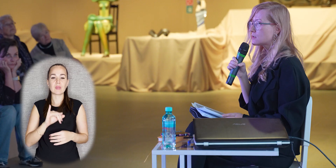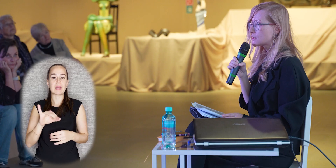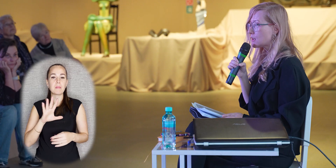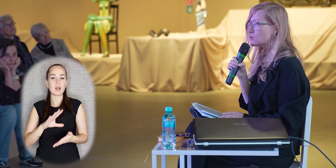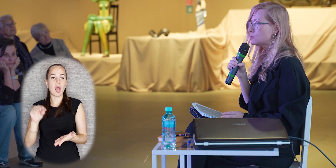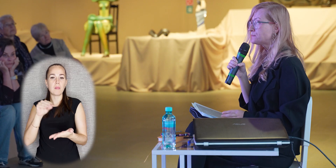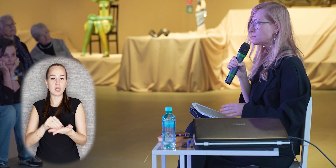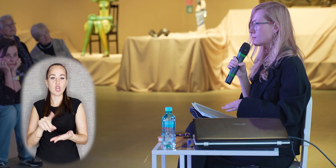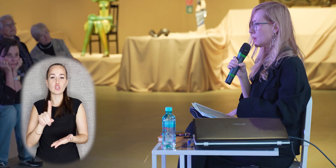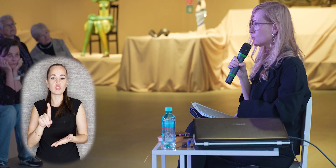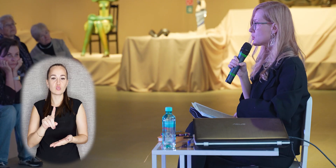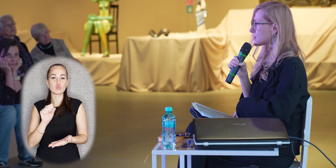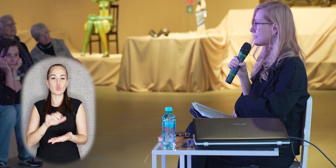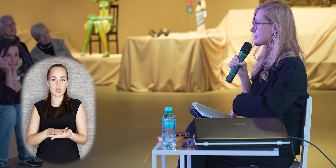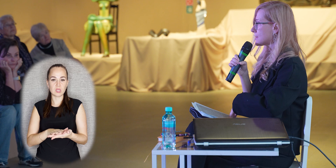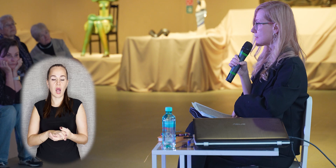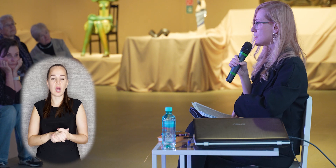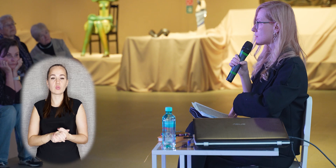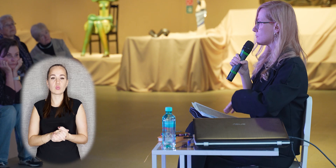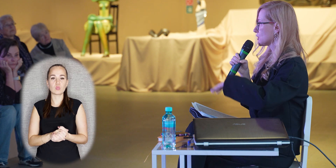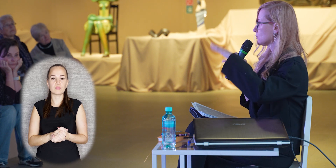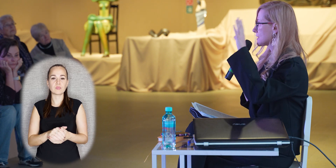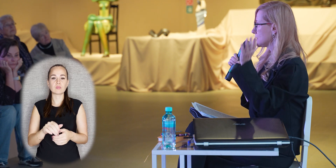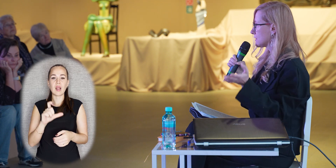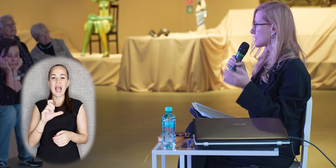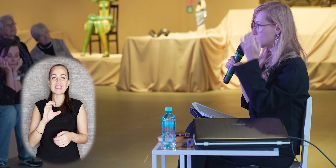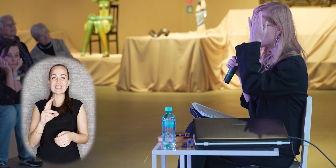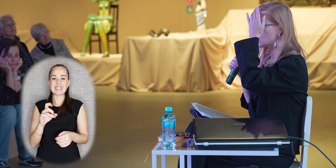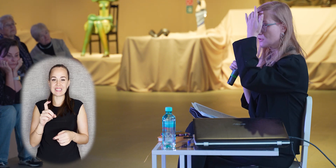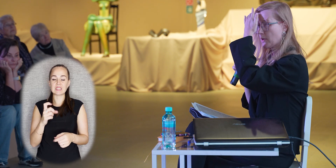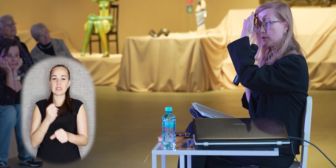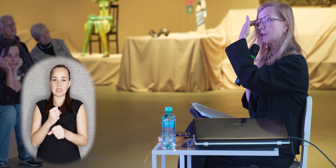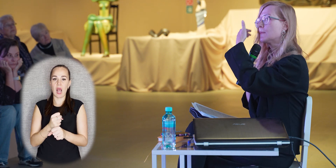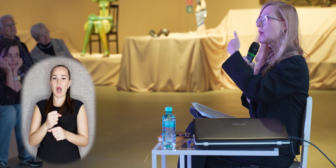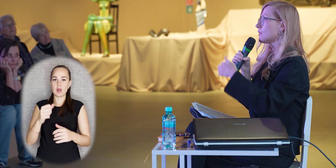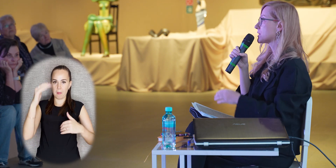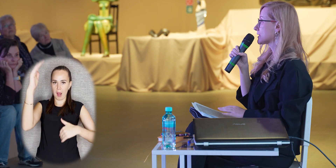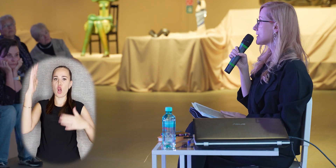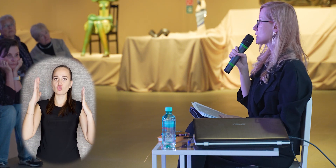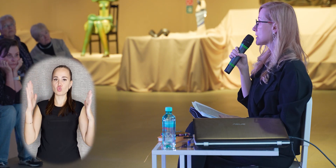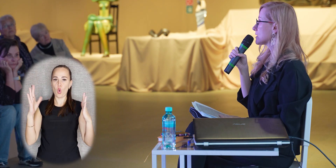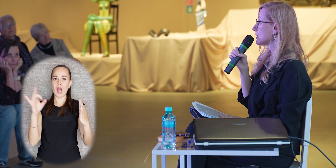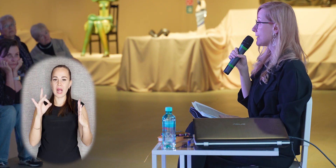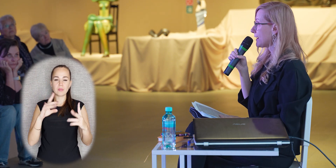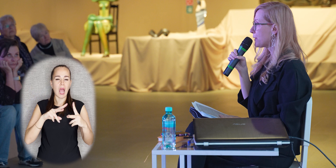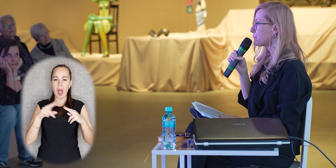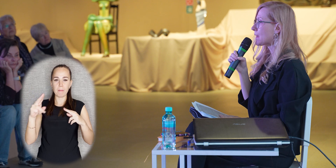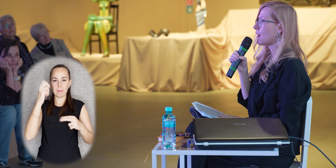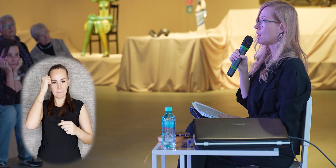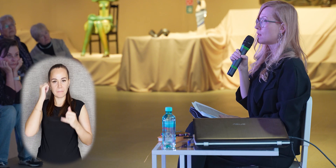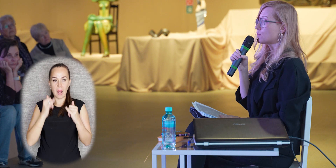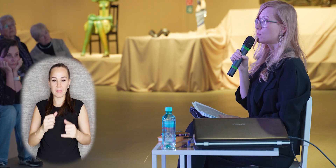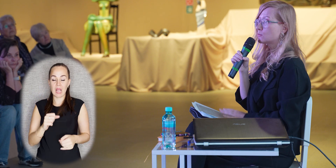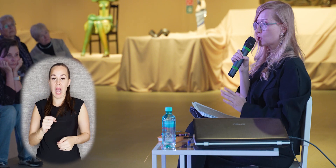сразу должен создаваться эскиз в большом размере, в размер будущего памятника. В Петрограде ситуация была иная.